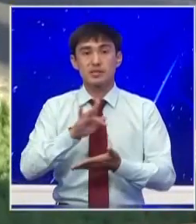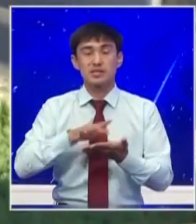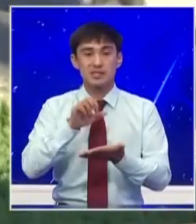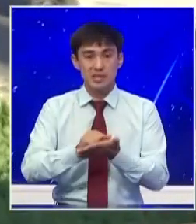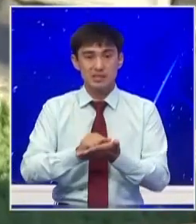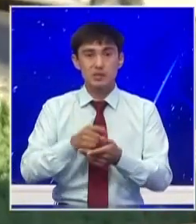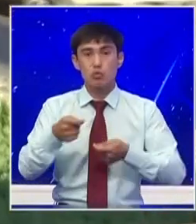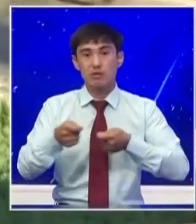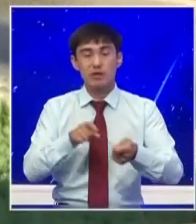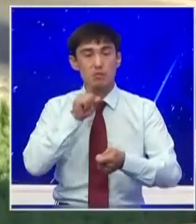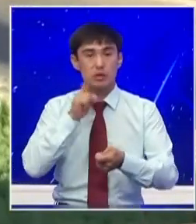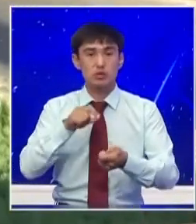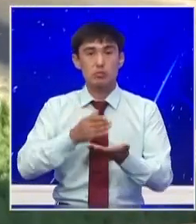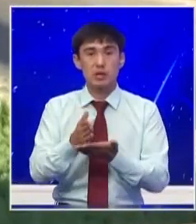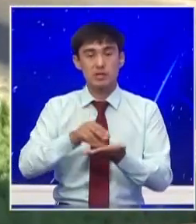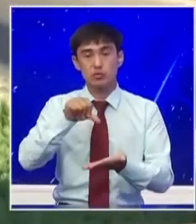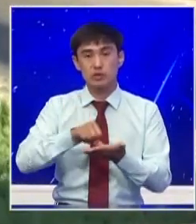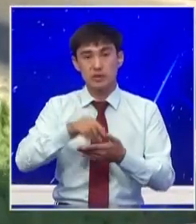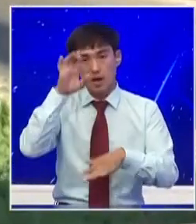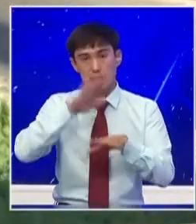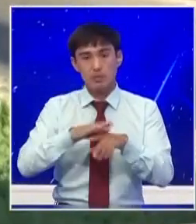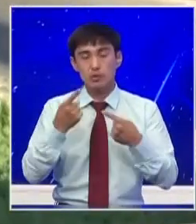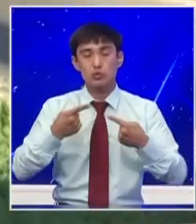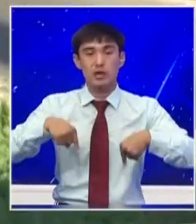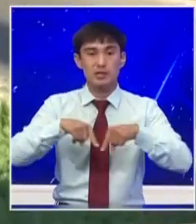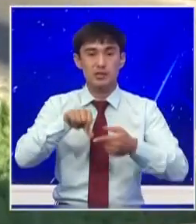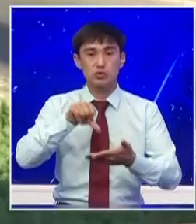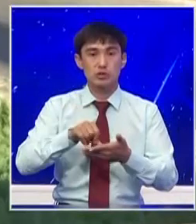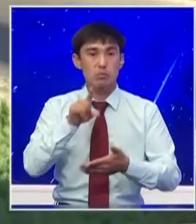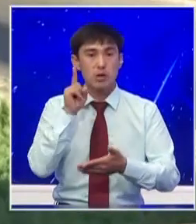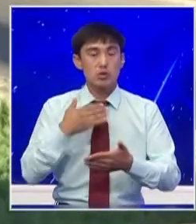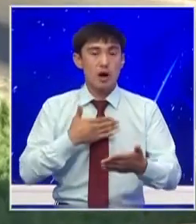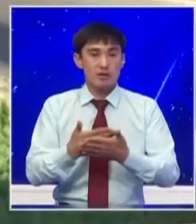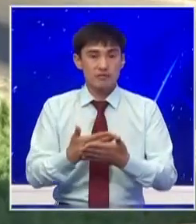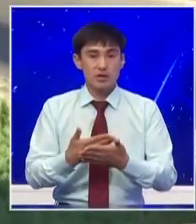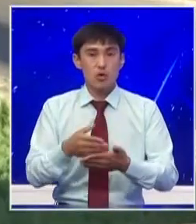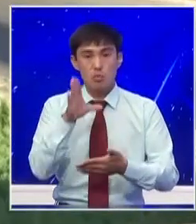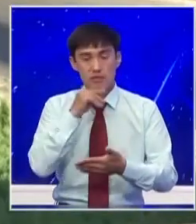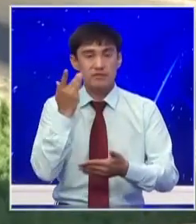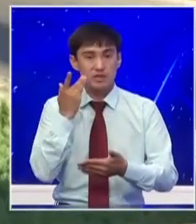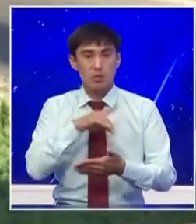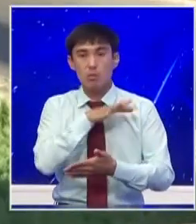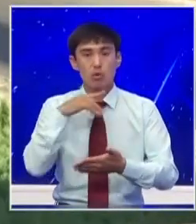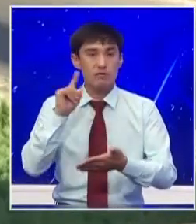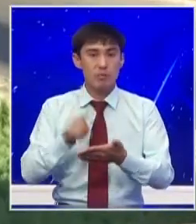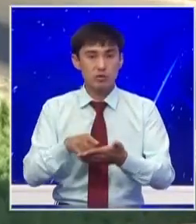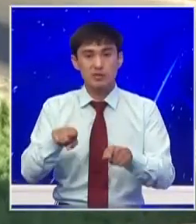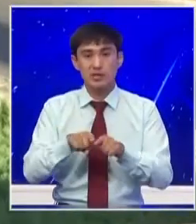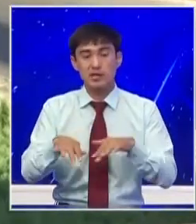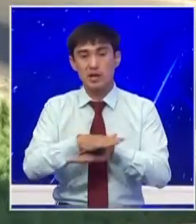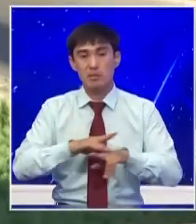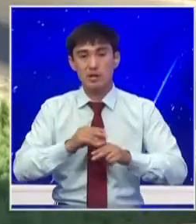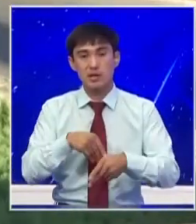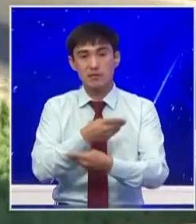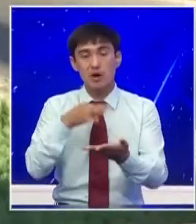занятости, но и Управление молодежной политики, Акимат и другие организации. Молодежь у нас активная, у нее всегда много вопросов. И мы на таких ярмарках как